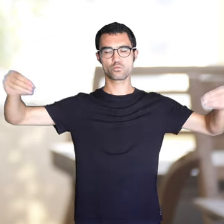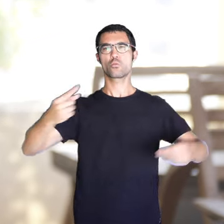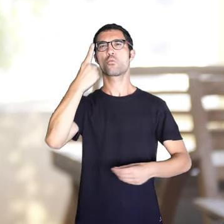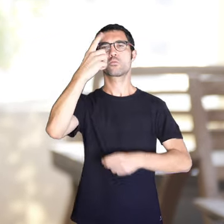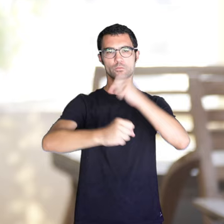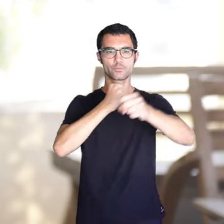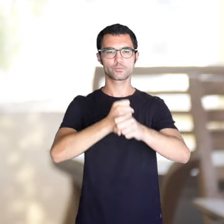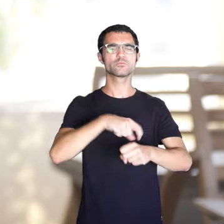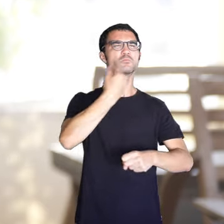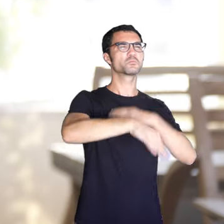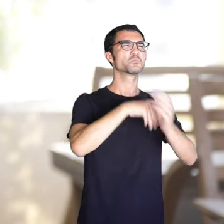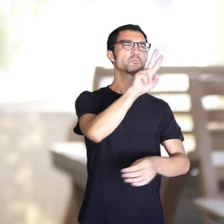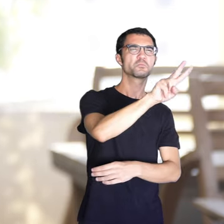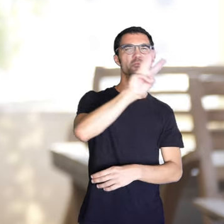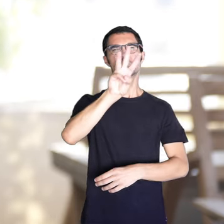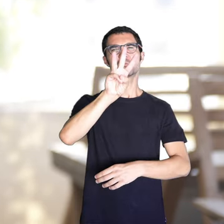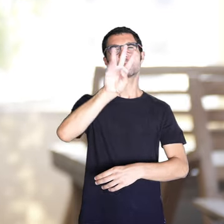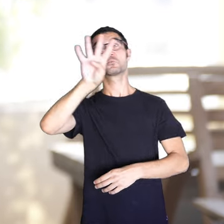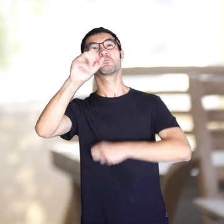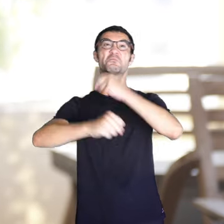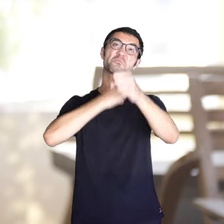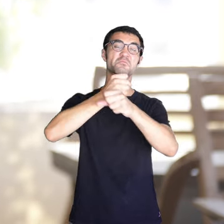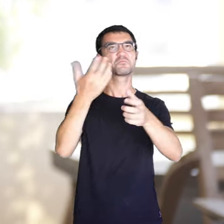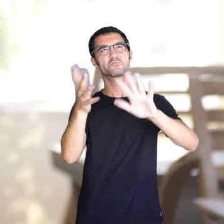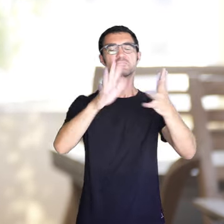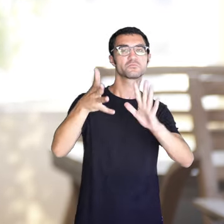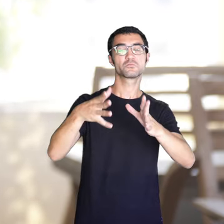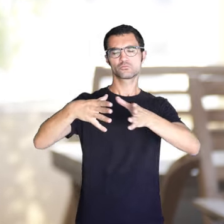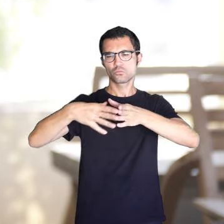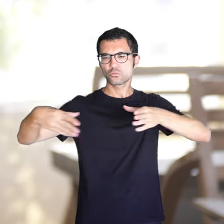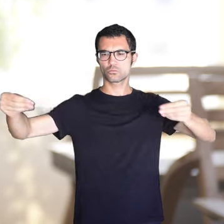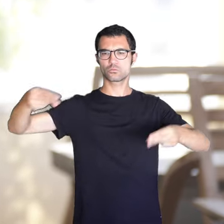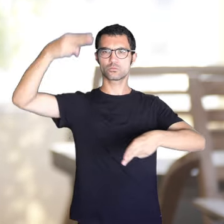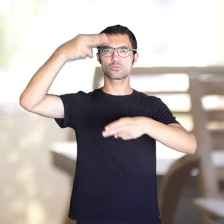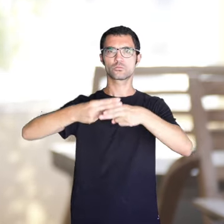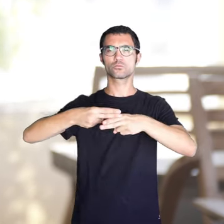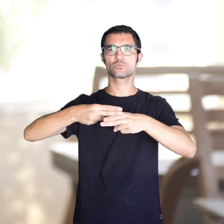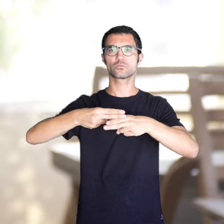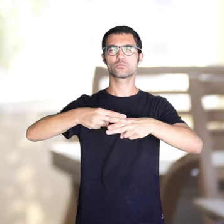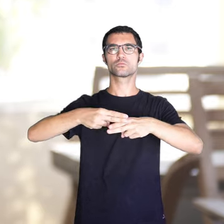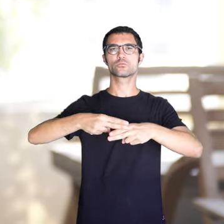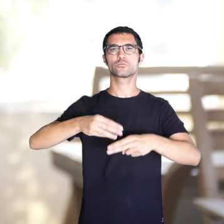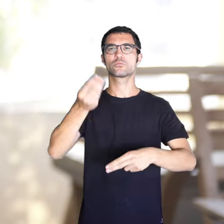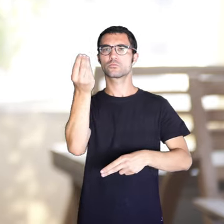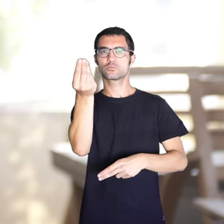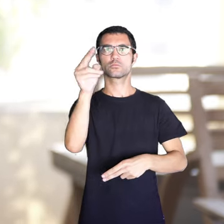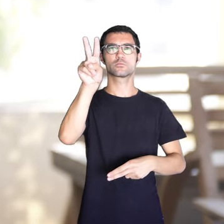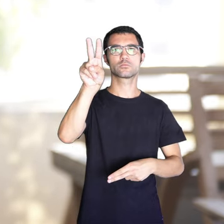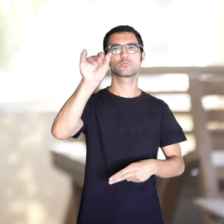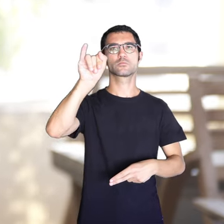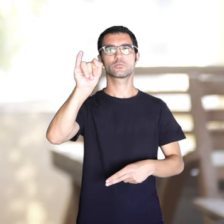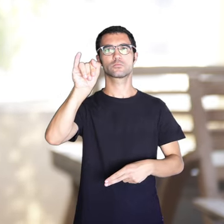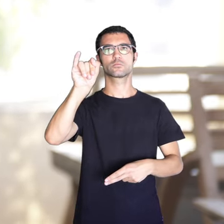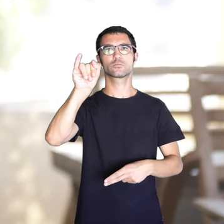dos o tres anys, o quatre, amb una barca que li deien en Quico, el